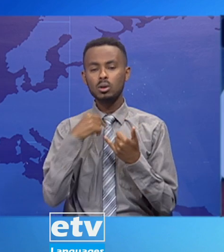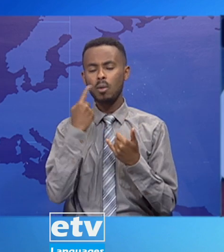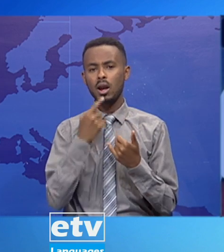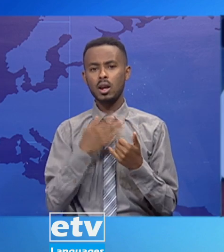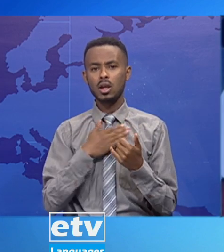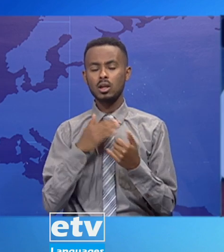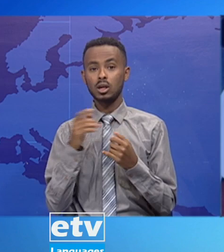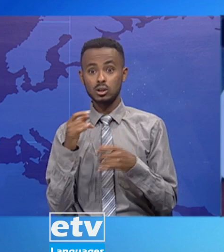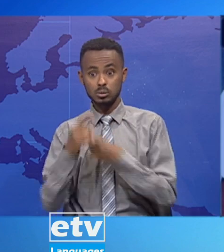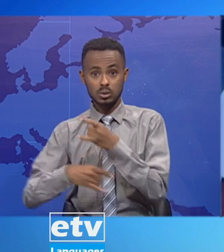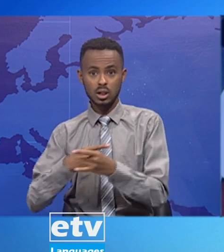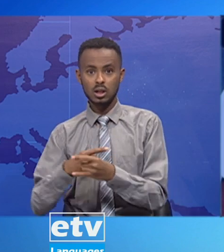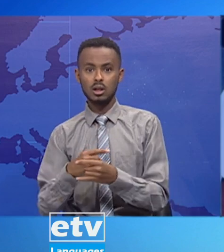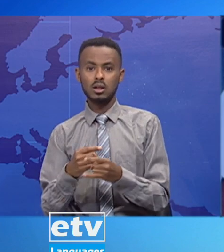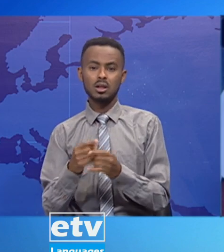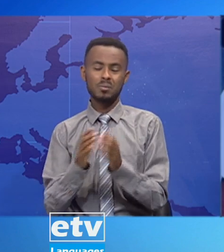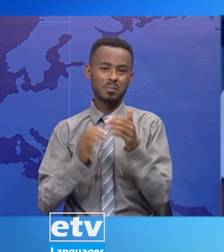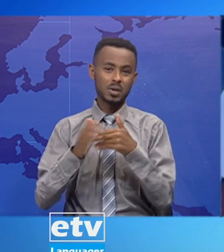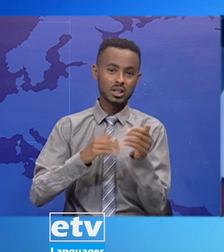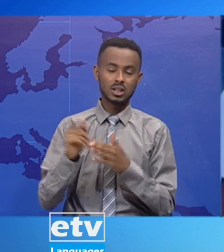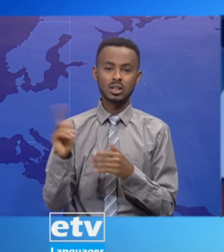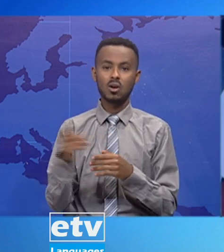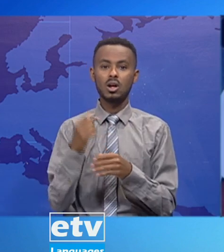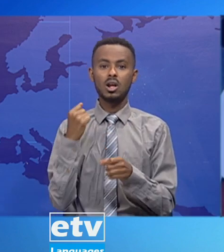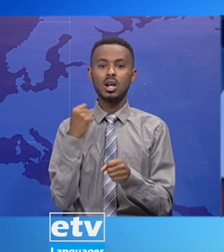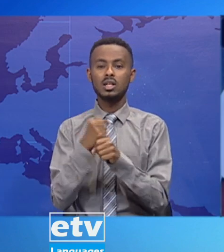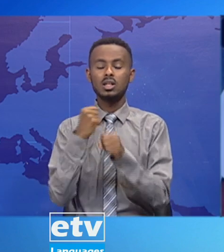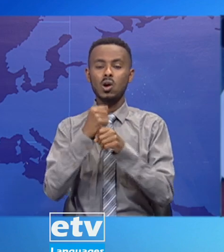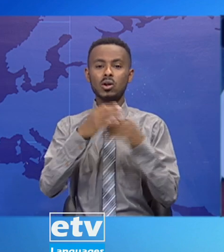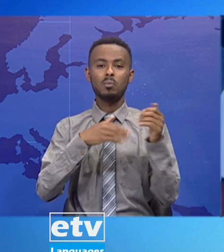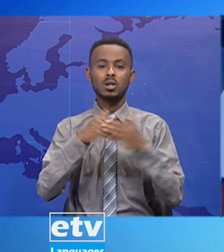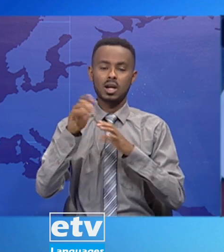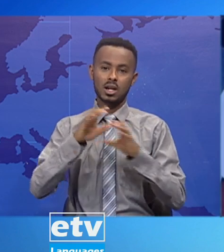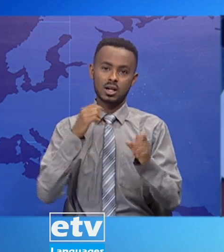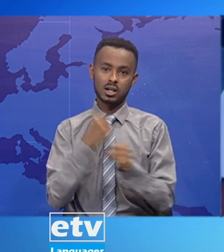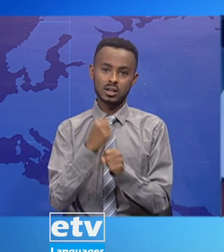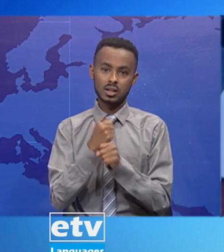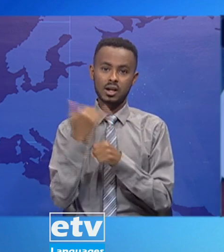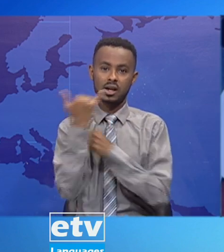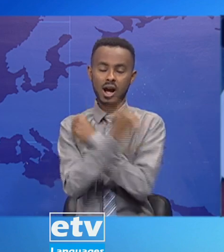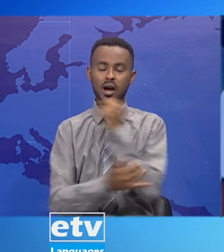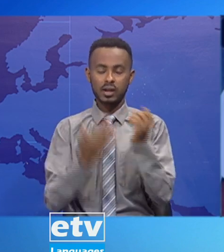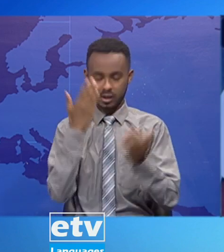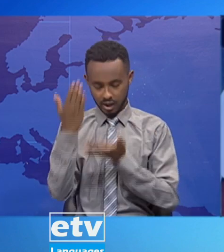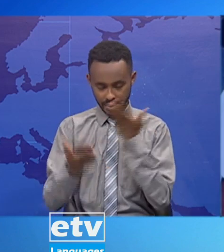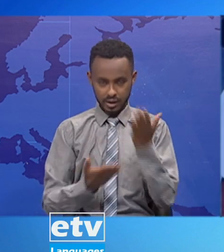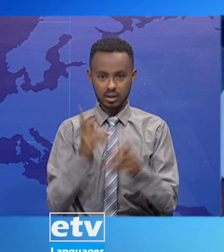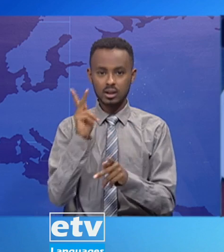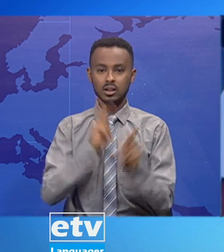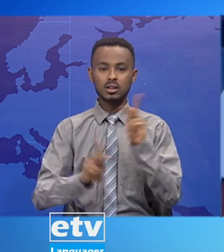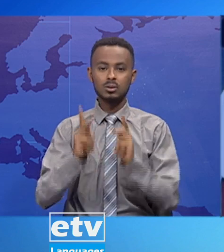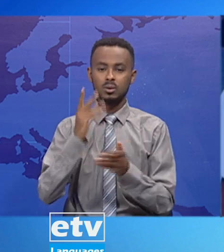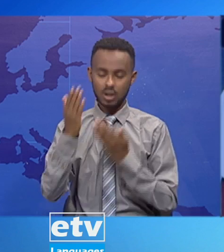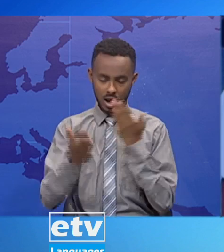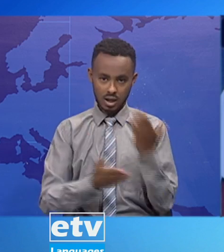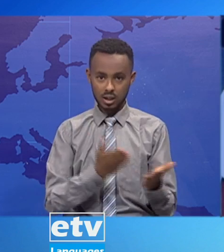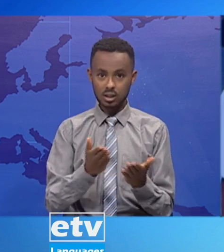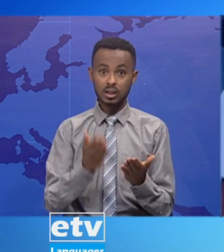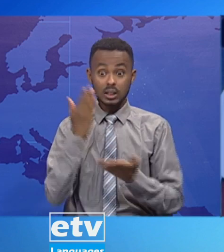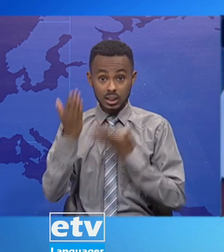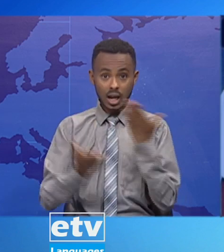ስራ ማናችንም እንደምመቸን ሳይሆን ለስራው እንደምመች አርገን እንስራ። ሀገርን እናገልግል፣ ህዝብን እናገልግል።